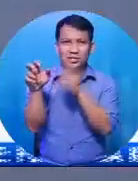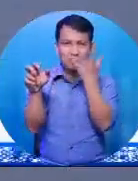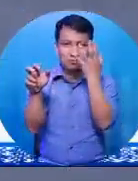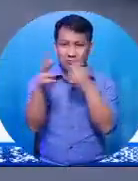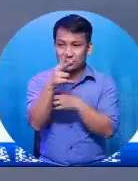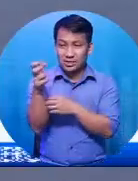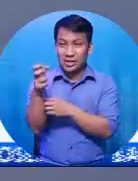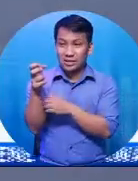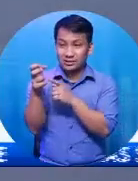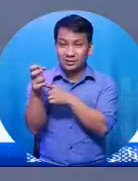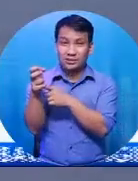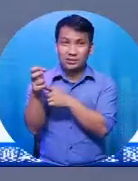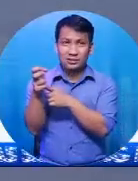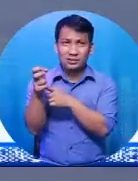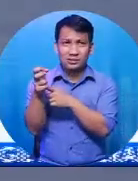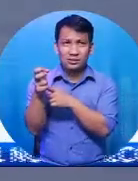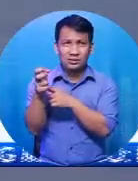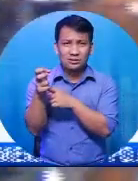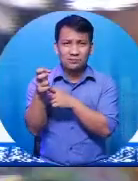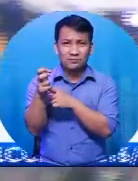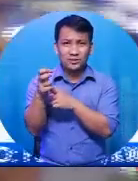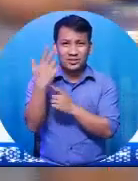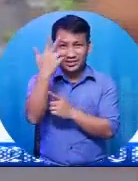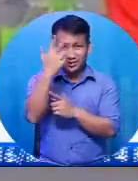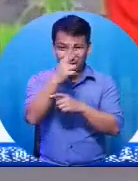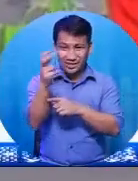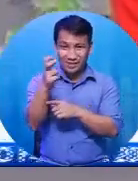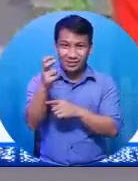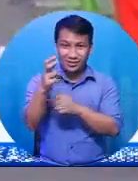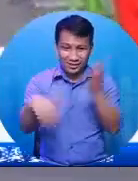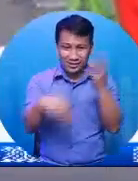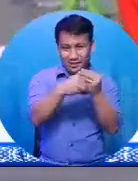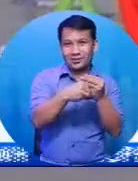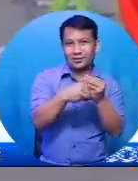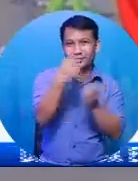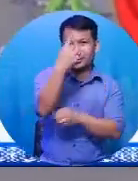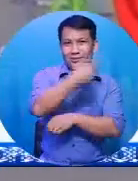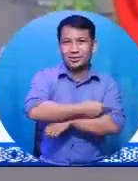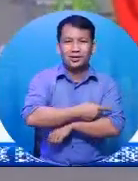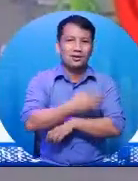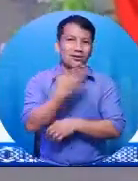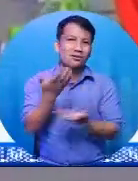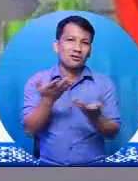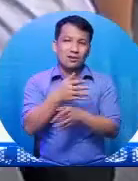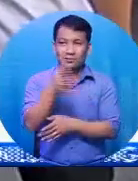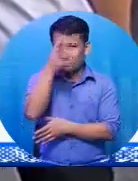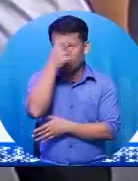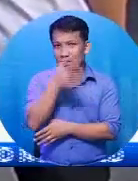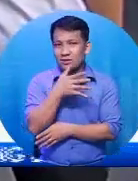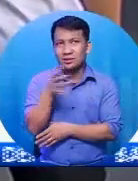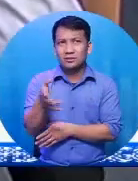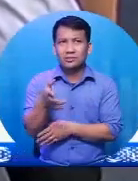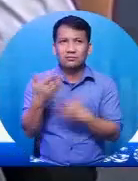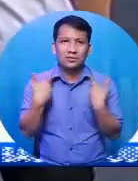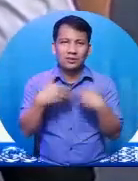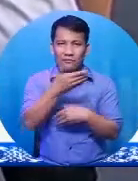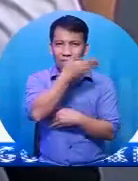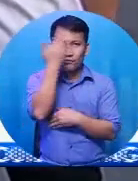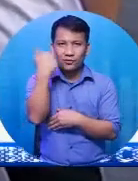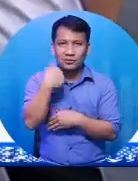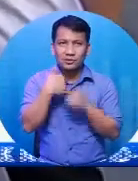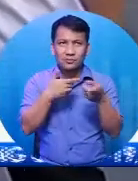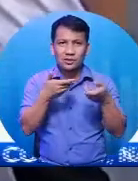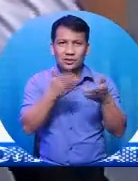sa nakalipas lang na 3 araw. Kaya may babala ang Pangulo, lalo na sa mga magulang na tila nakalimot